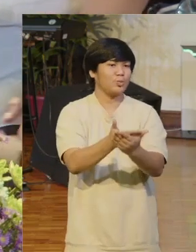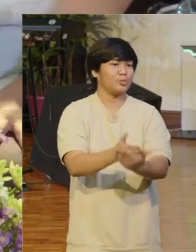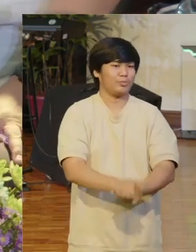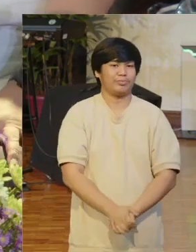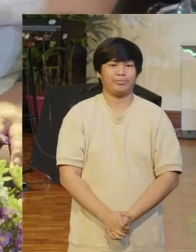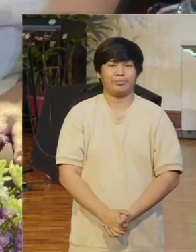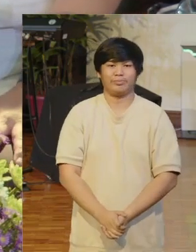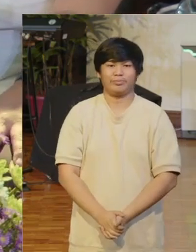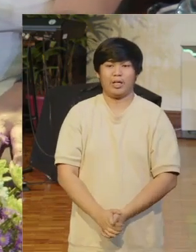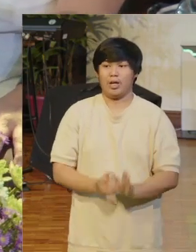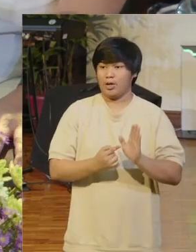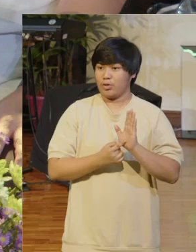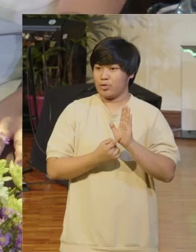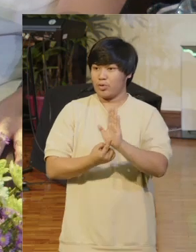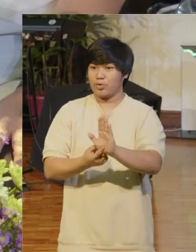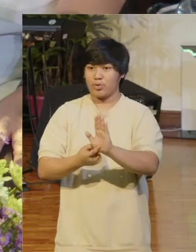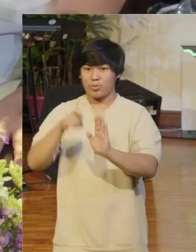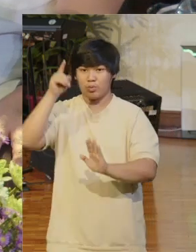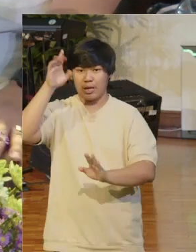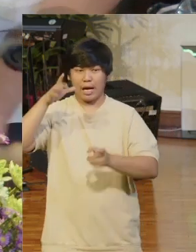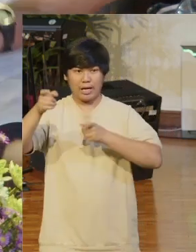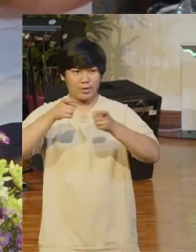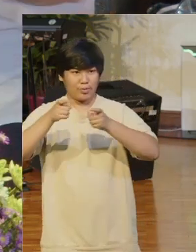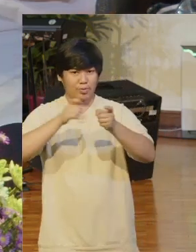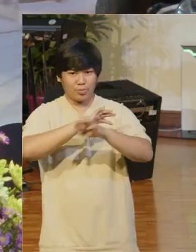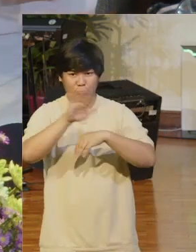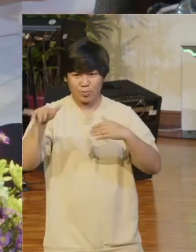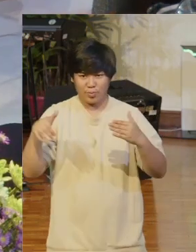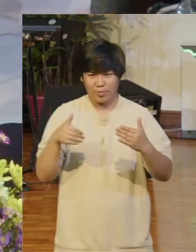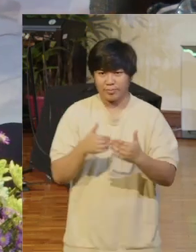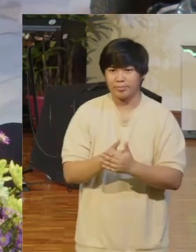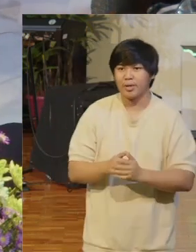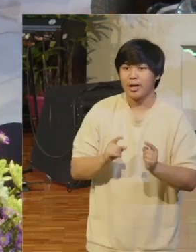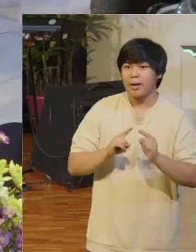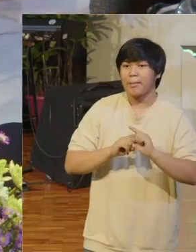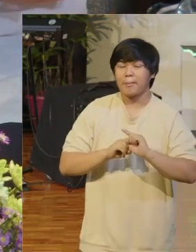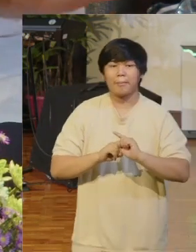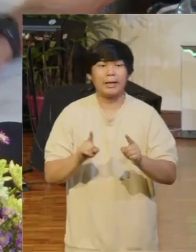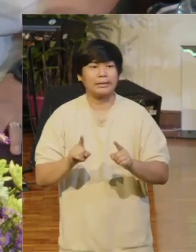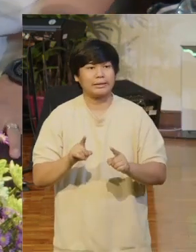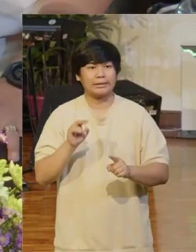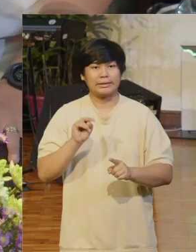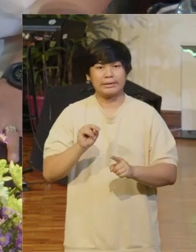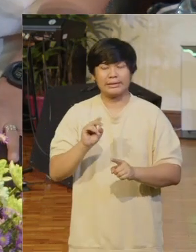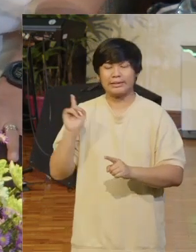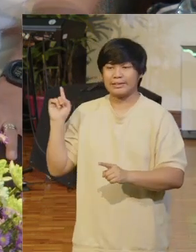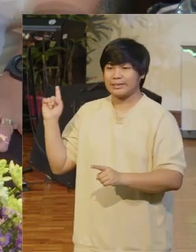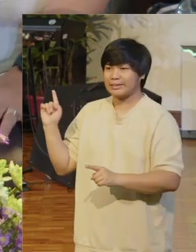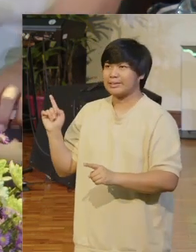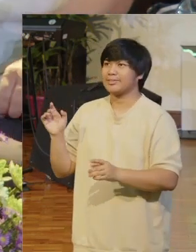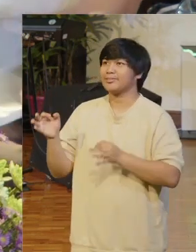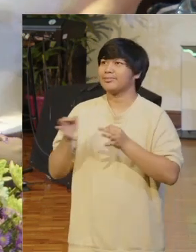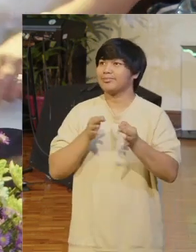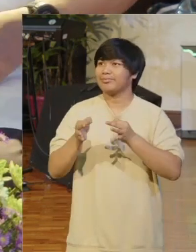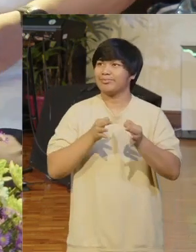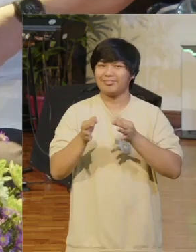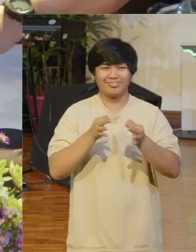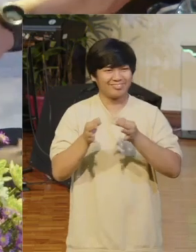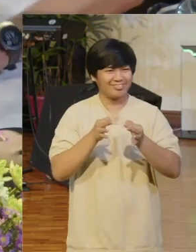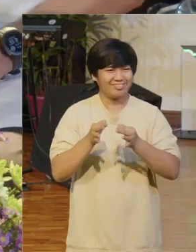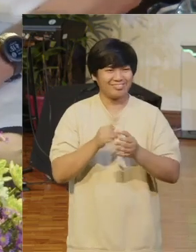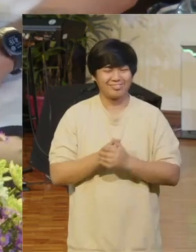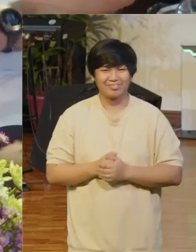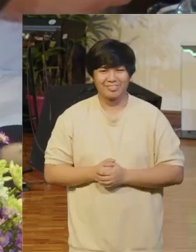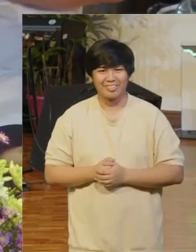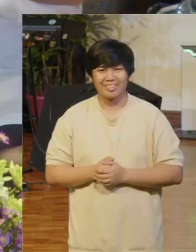ibig sabihin ng kanyang paghahari sa lahat. Pero meron tayong mga konting paglilinaw. Bibilisan ko po at naku, naubos ng ating oras.